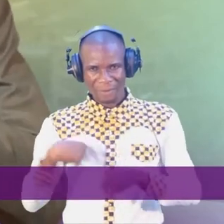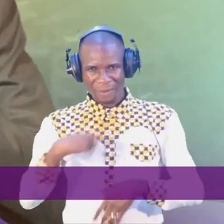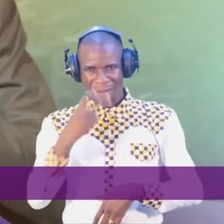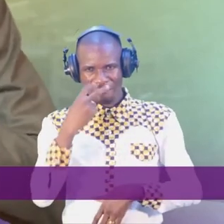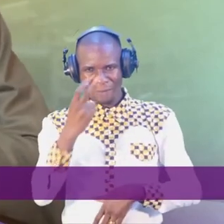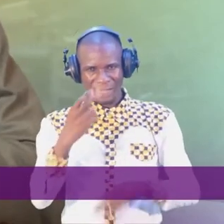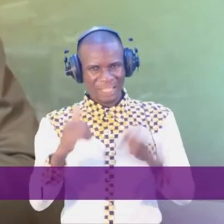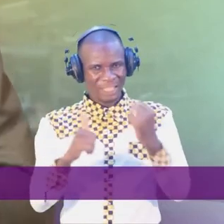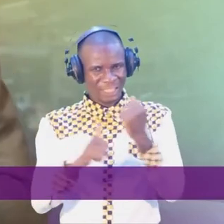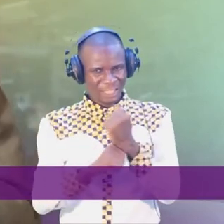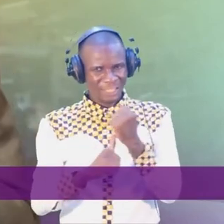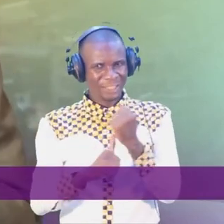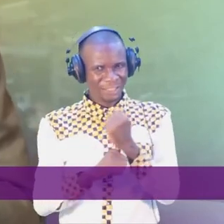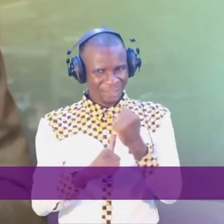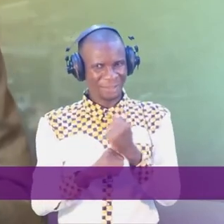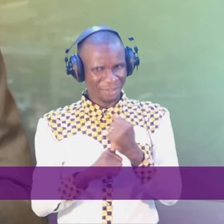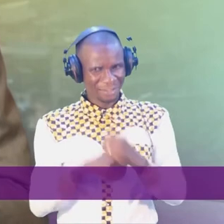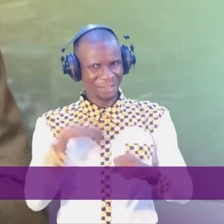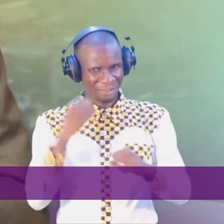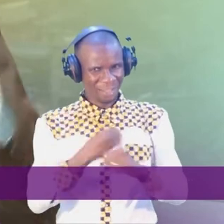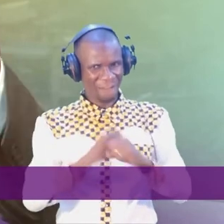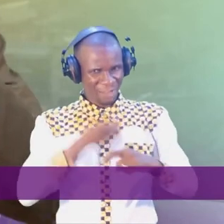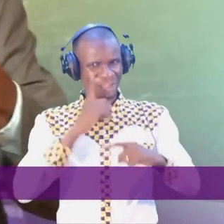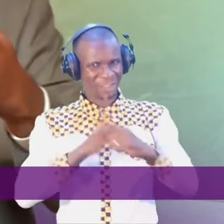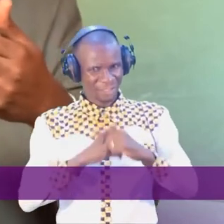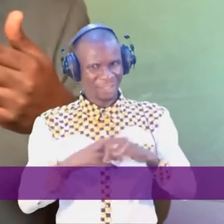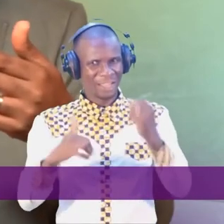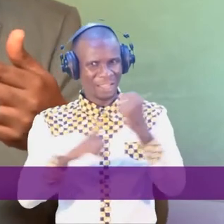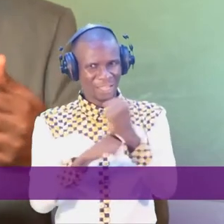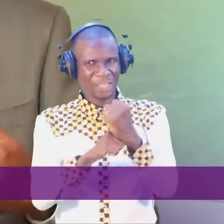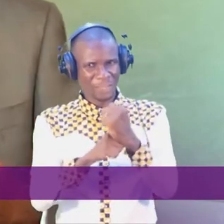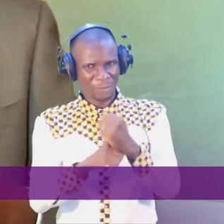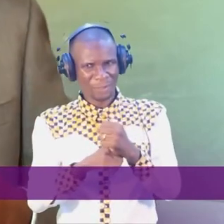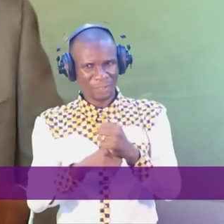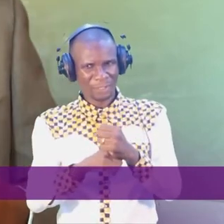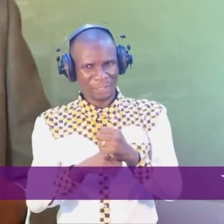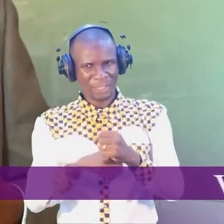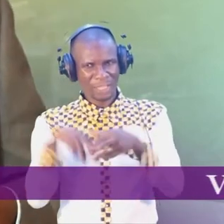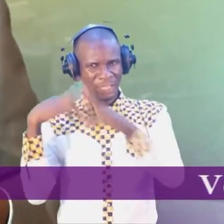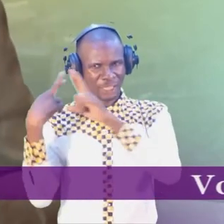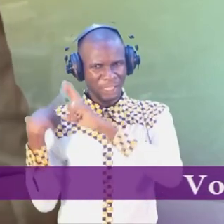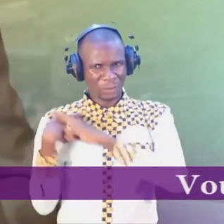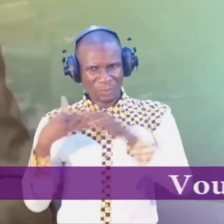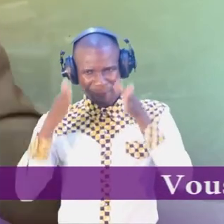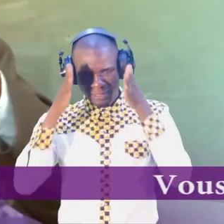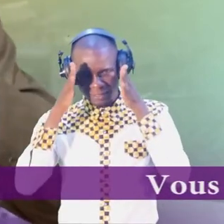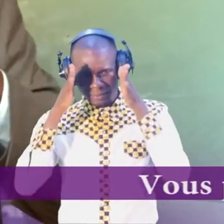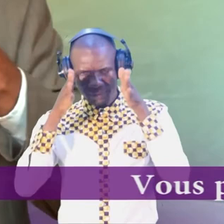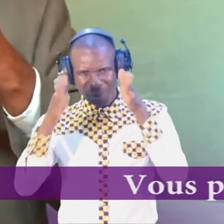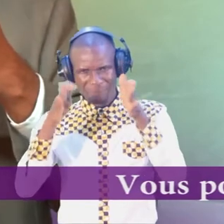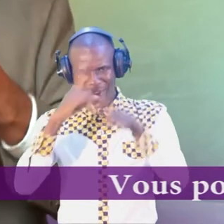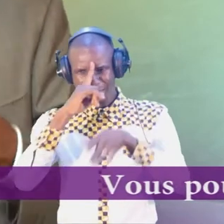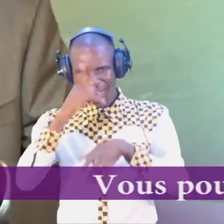na ukamchunguza kwa makini, unaona kwamba yeye anafanya kazi vizuri